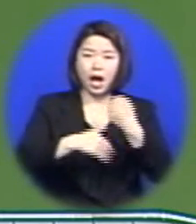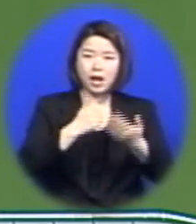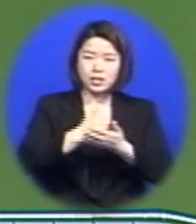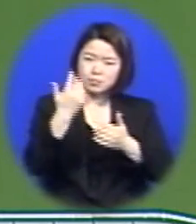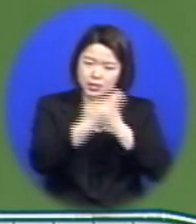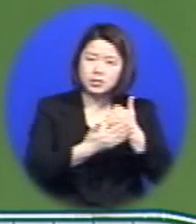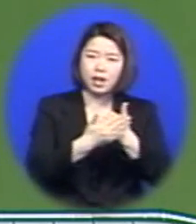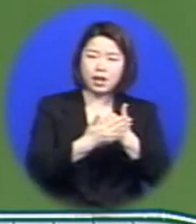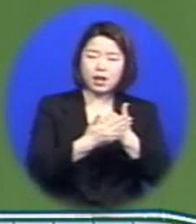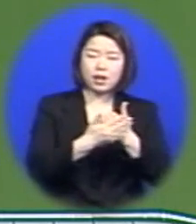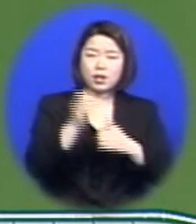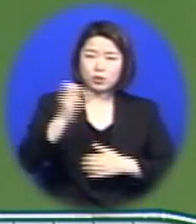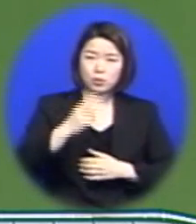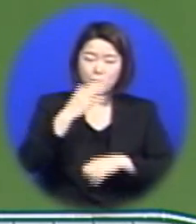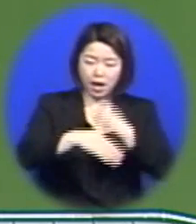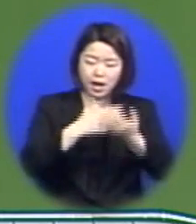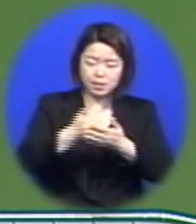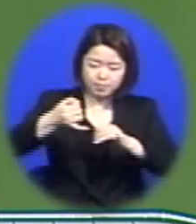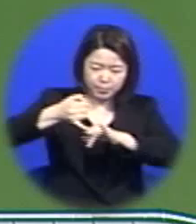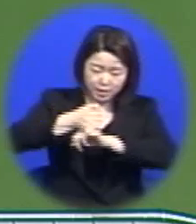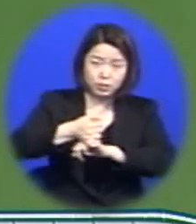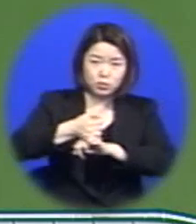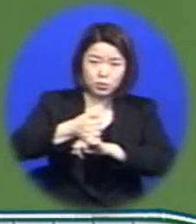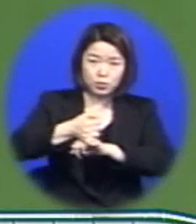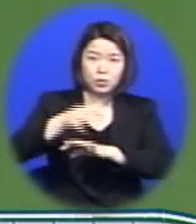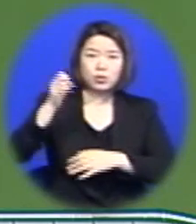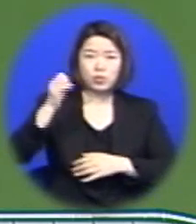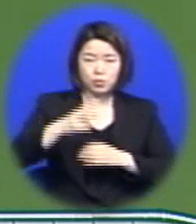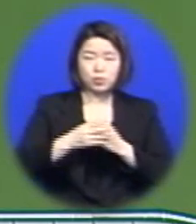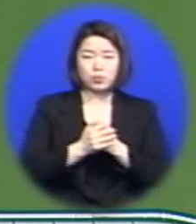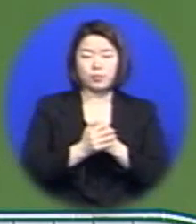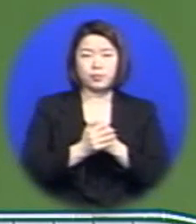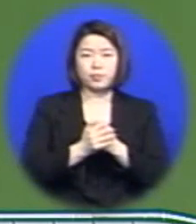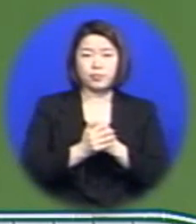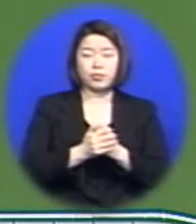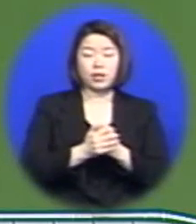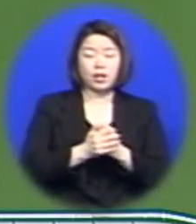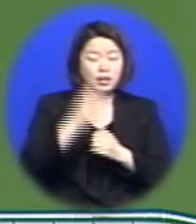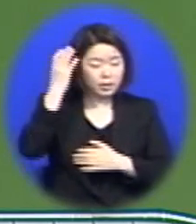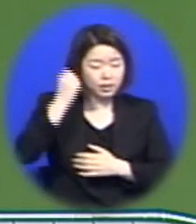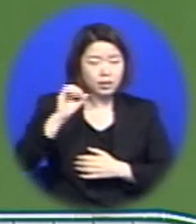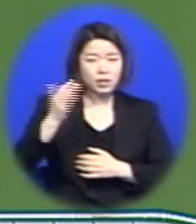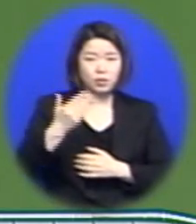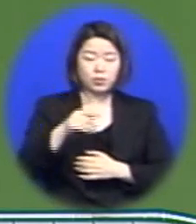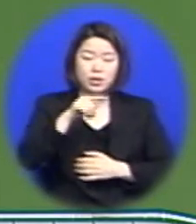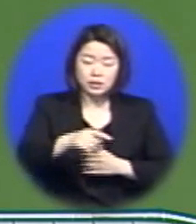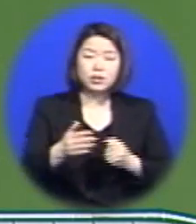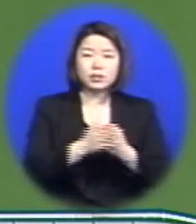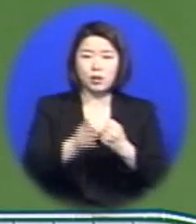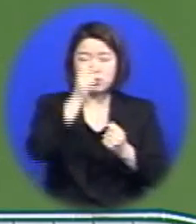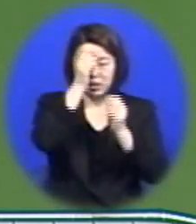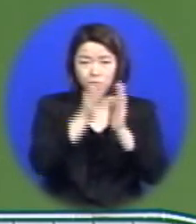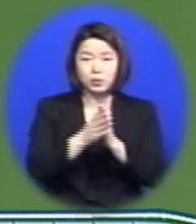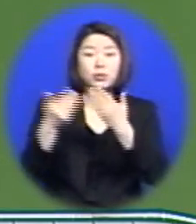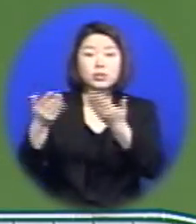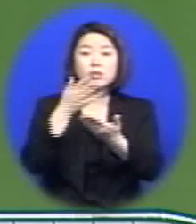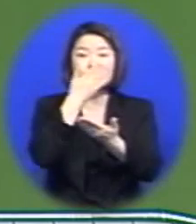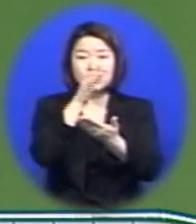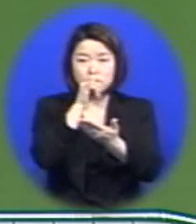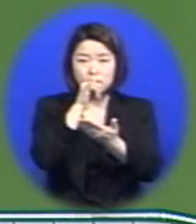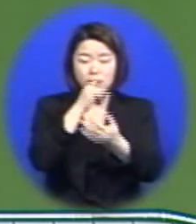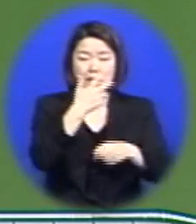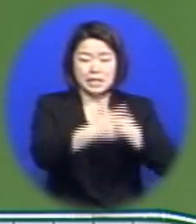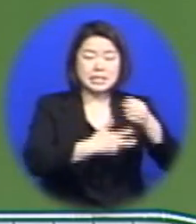은혜를 하나님의 약속을 그래서 기도를 하는 거예요 70년 동안 기도를 시킨